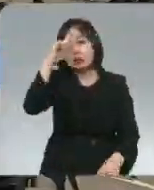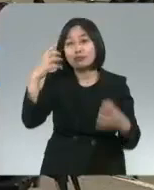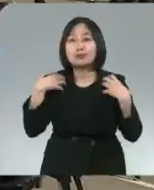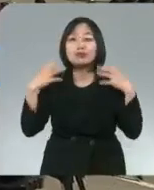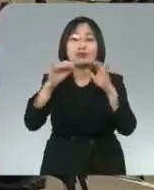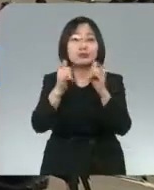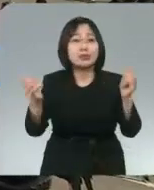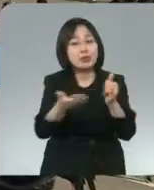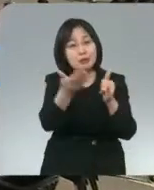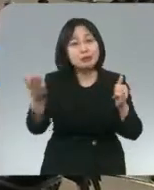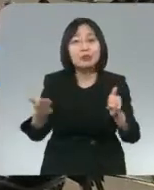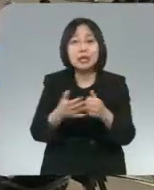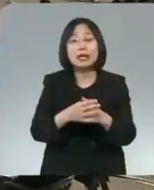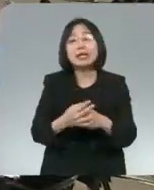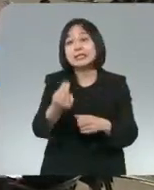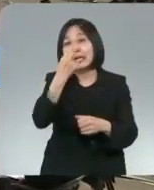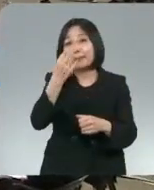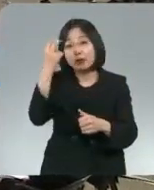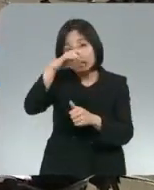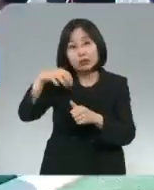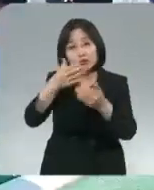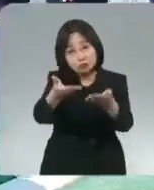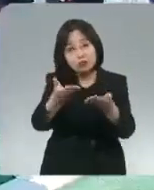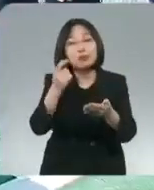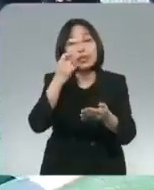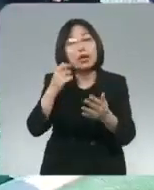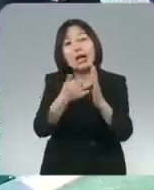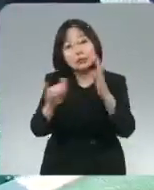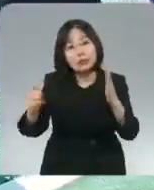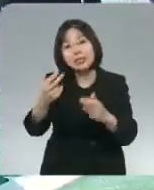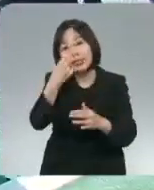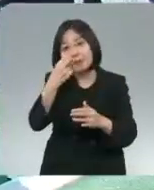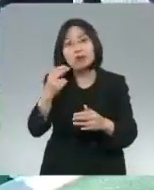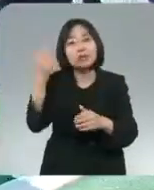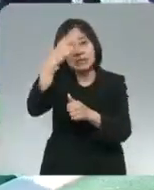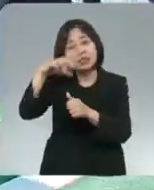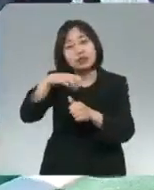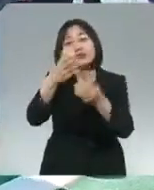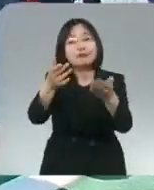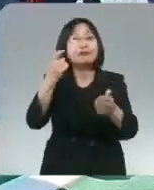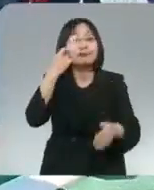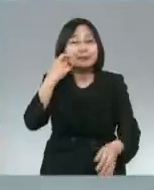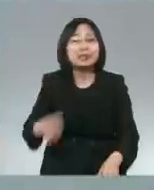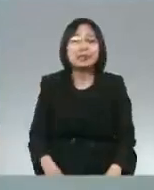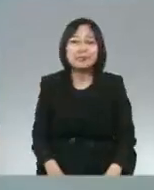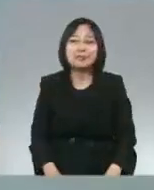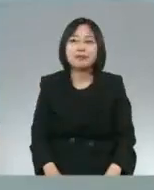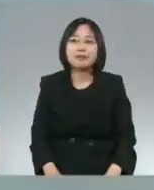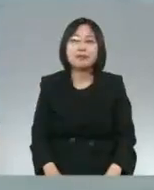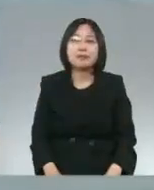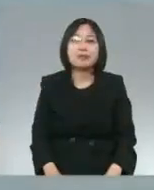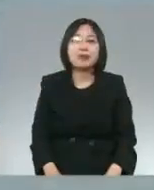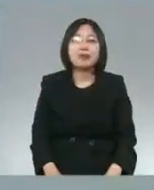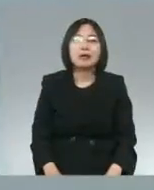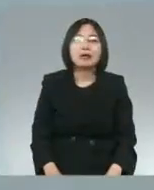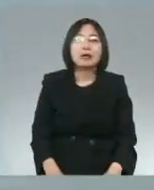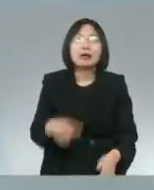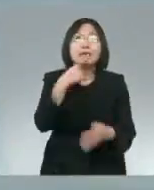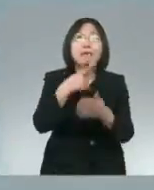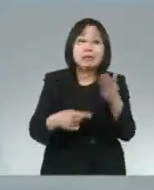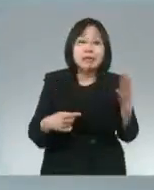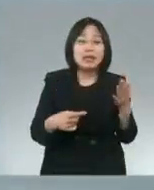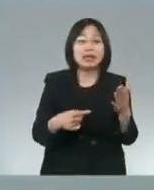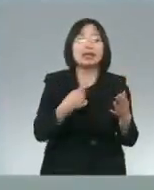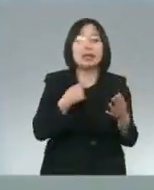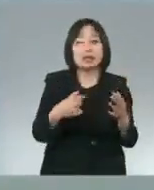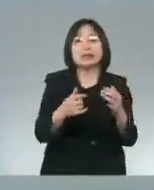26 tuổi tại lễ tưởng niệm cô đã đọc bức thư gửi gắm niềm thương nhớ tới những người bạn đã khuất khiến nhiều người không kìm được nước